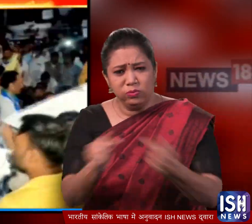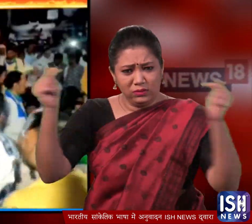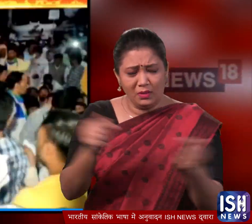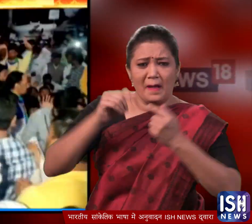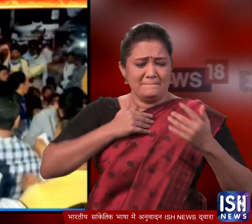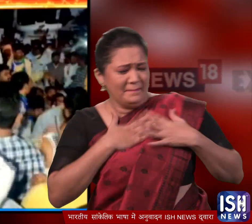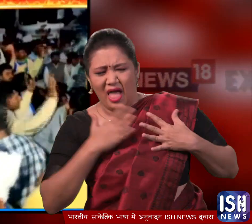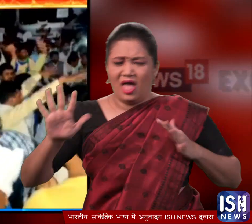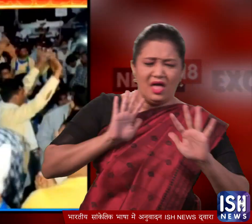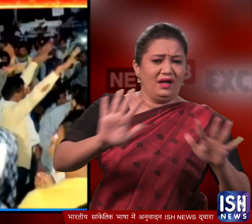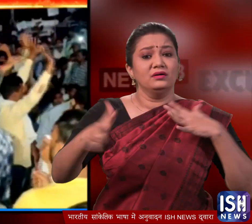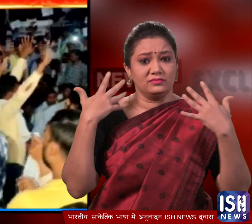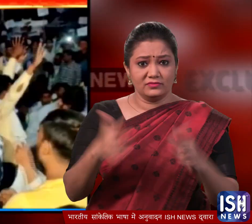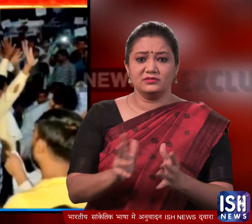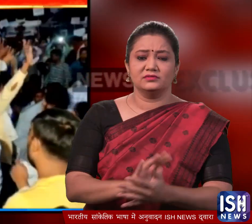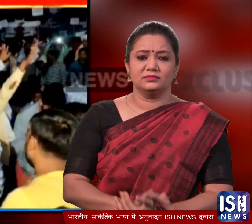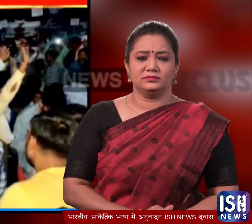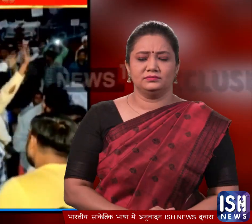उतर आए,